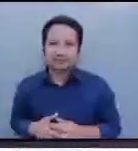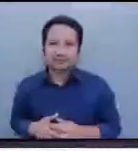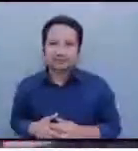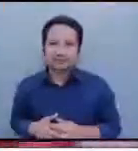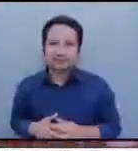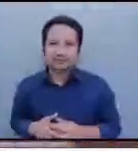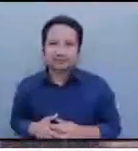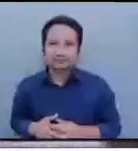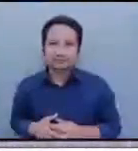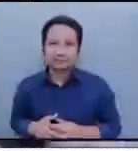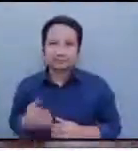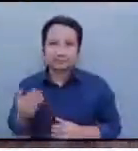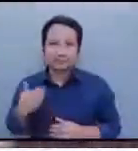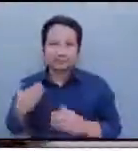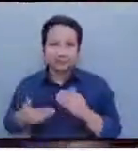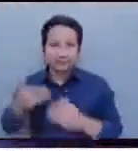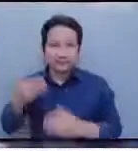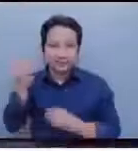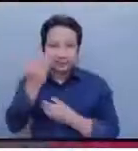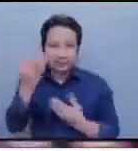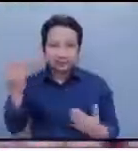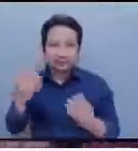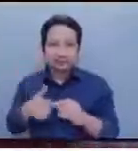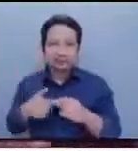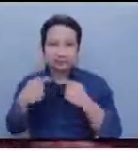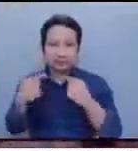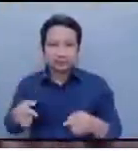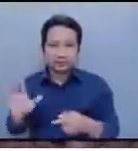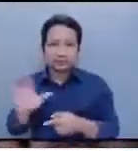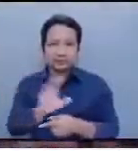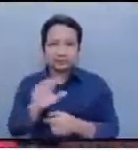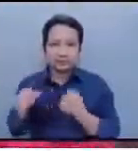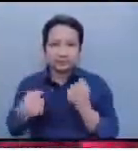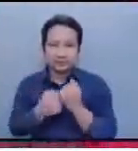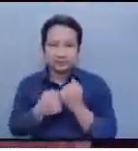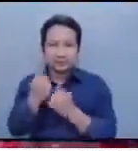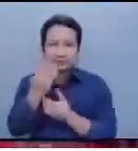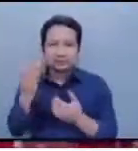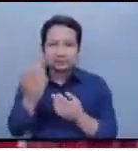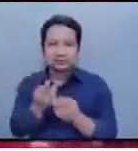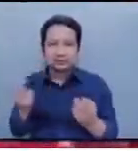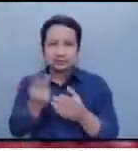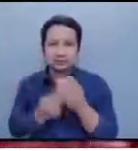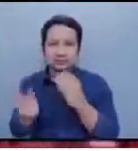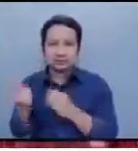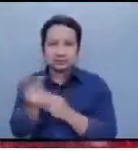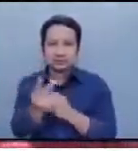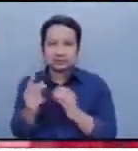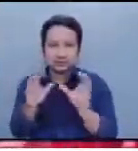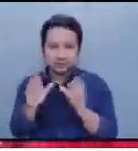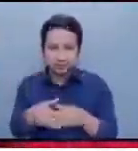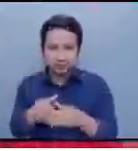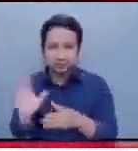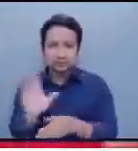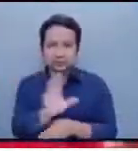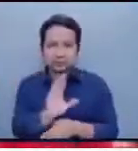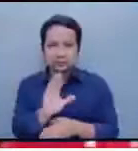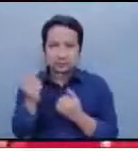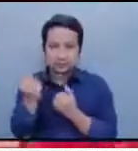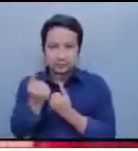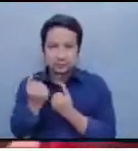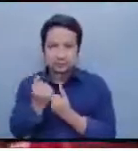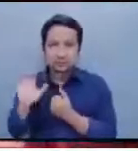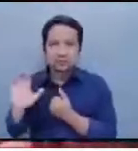Hindi naman tumaas ang tensyon at nagpaawat naman ang supporters na magkabilang kampo. Pero ang kanilang mga sinusuporta ang